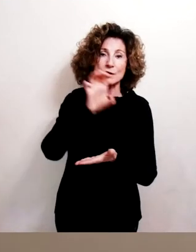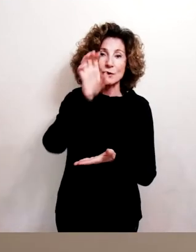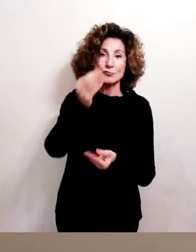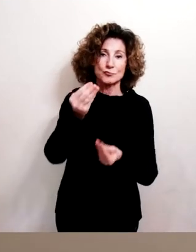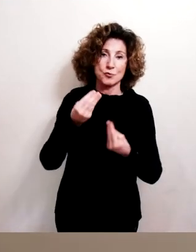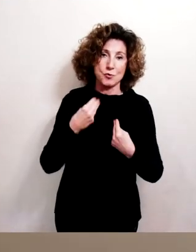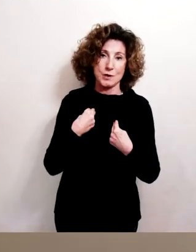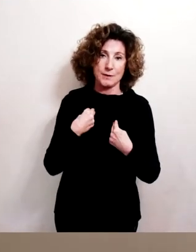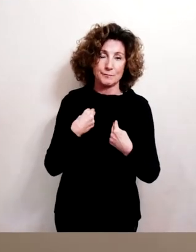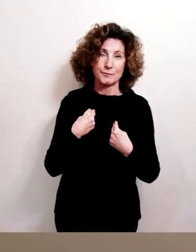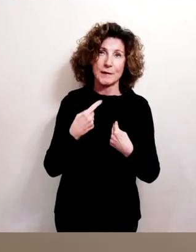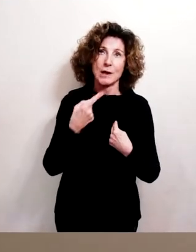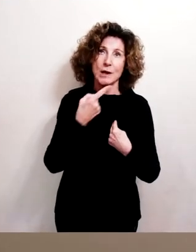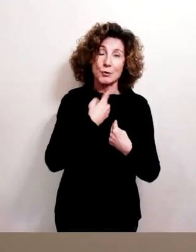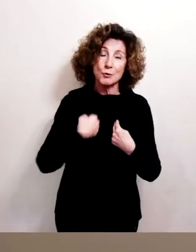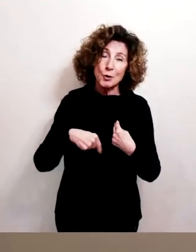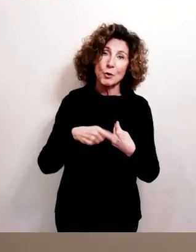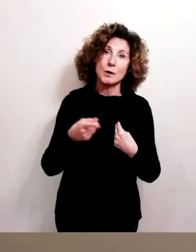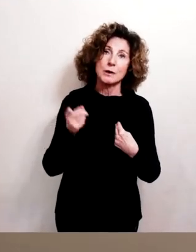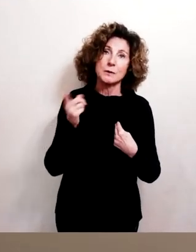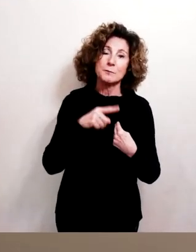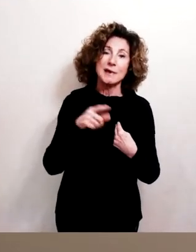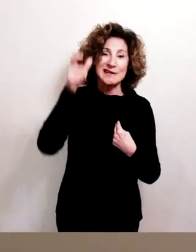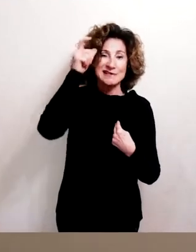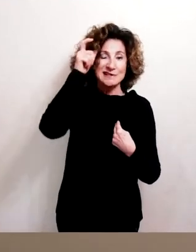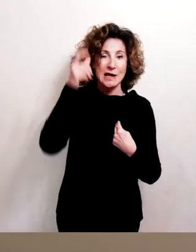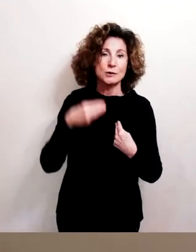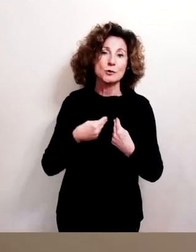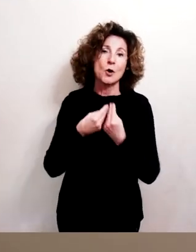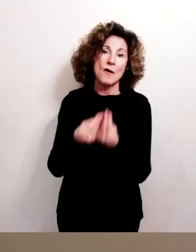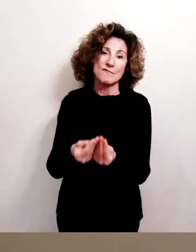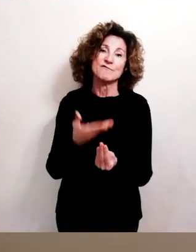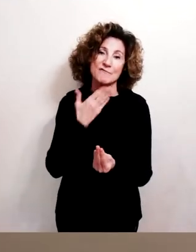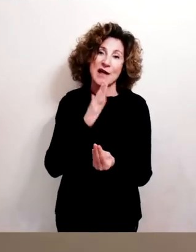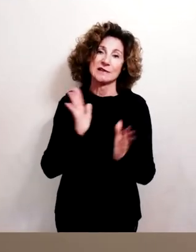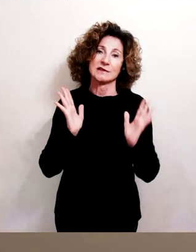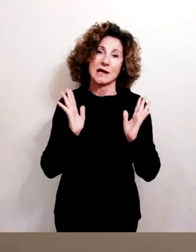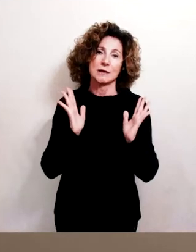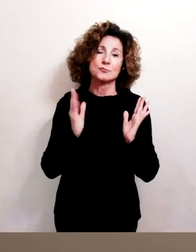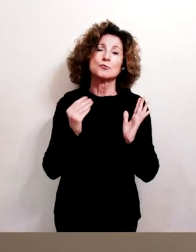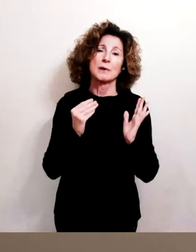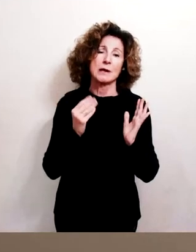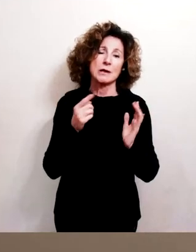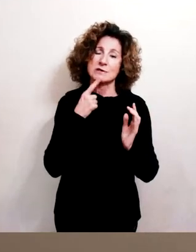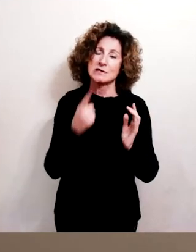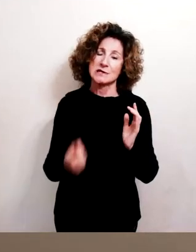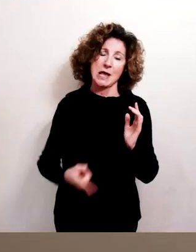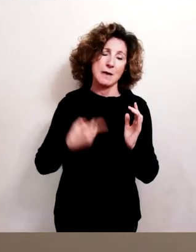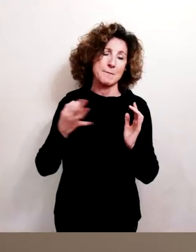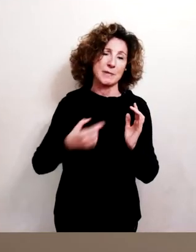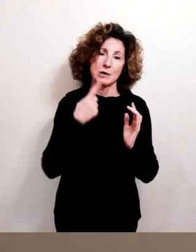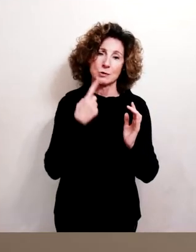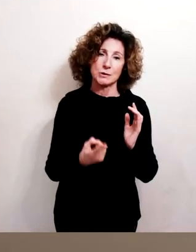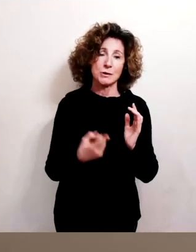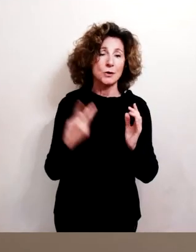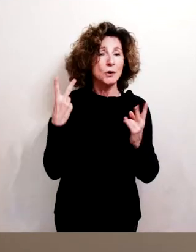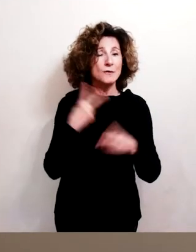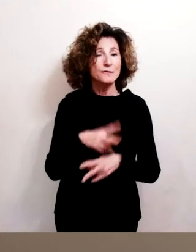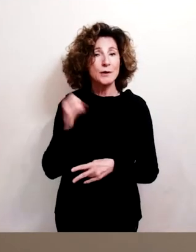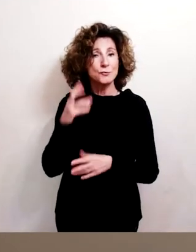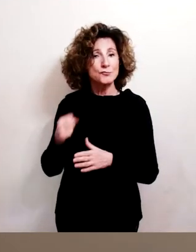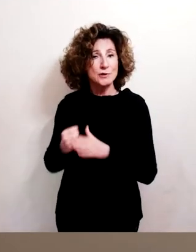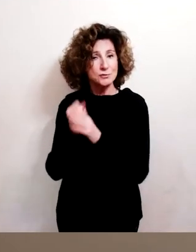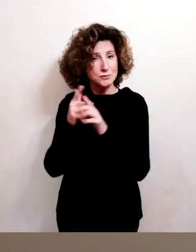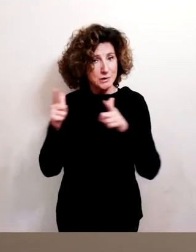e noi siamo un vantaggio per lo stato io lo dico sempre perché noi non abbiamo il docente di